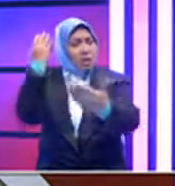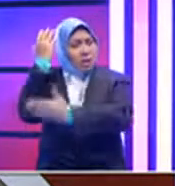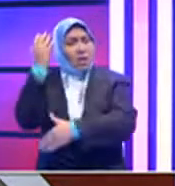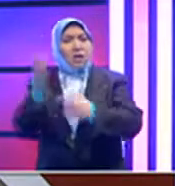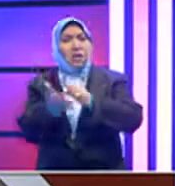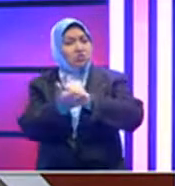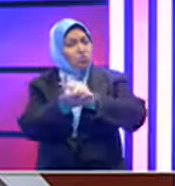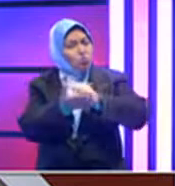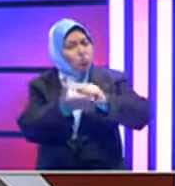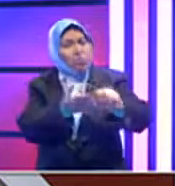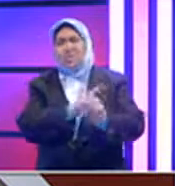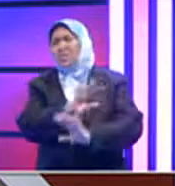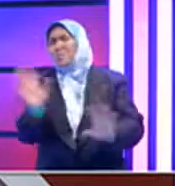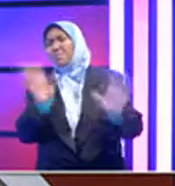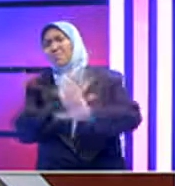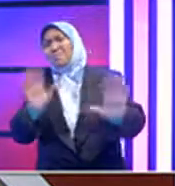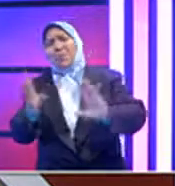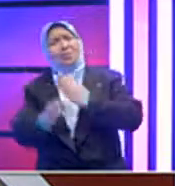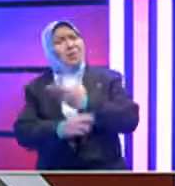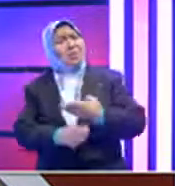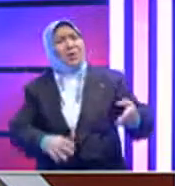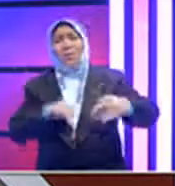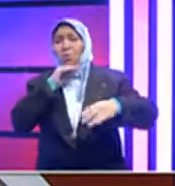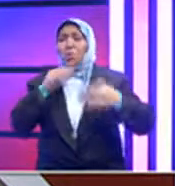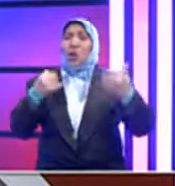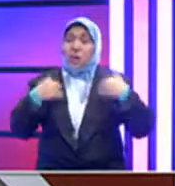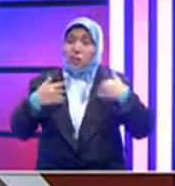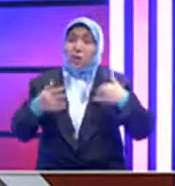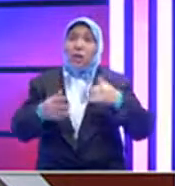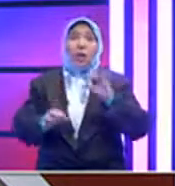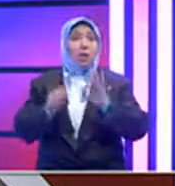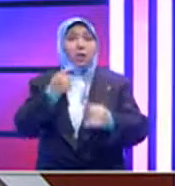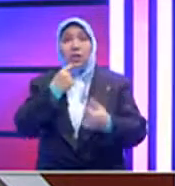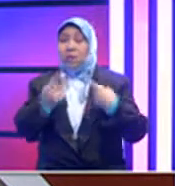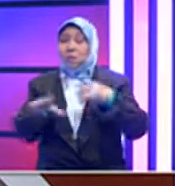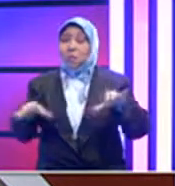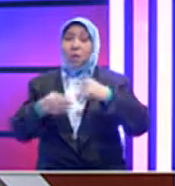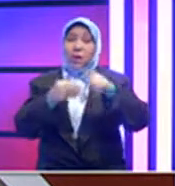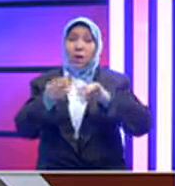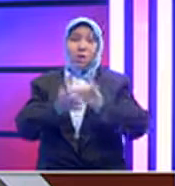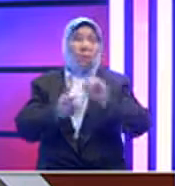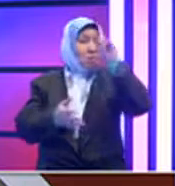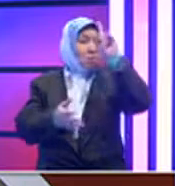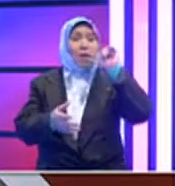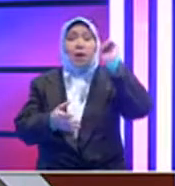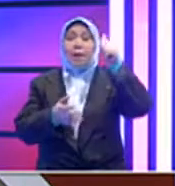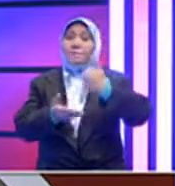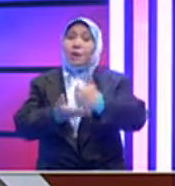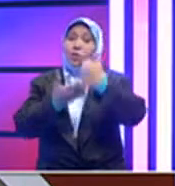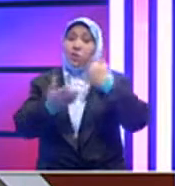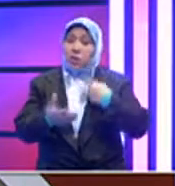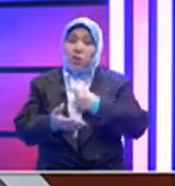ini Suci nampaknya benda-benda foto adele-make kalau katakan kita buat kartu tersebut Allah akan membantu kita untuk